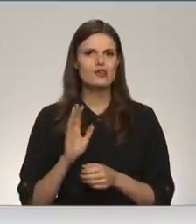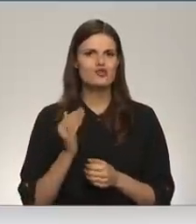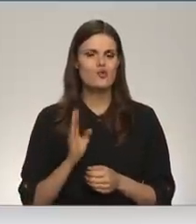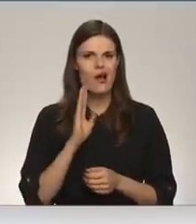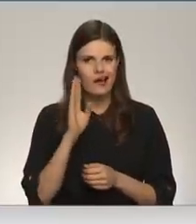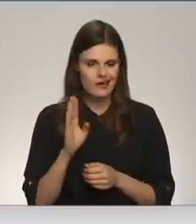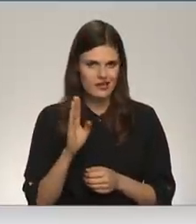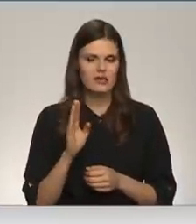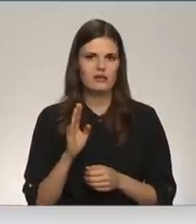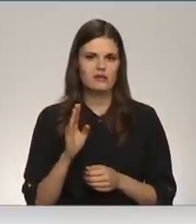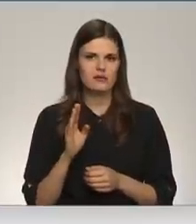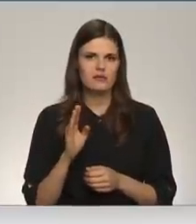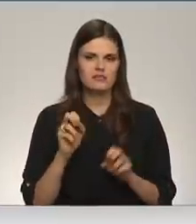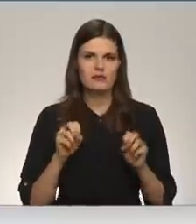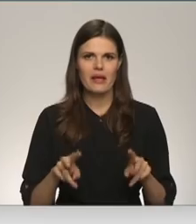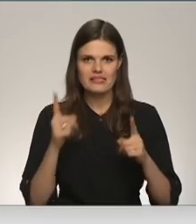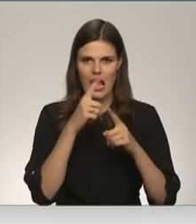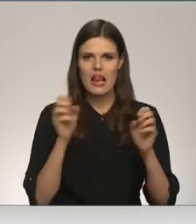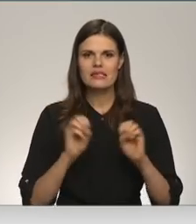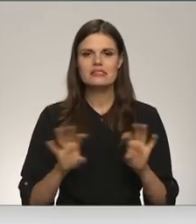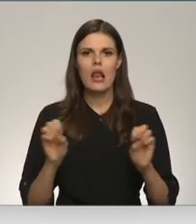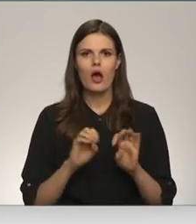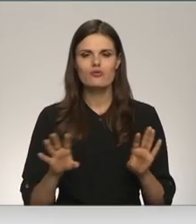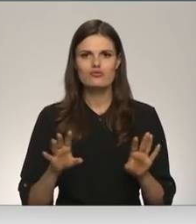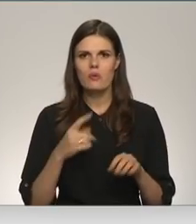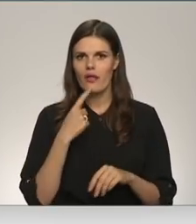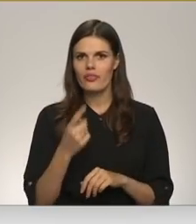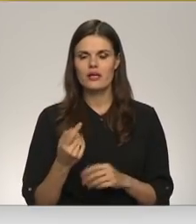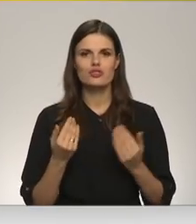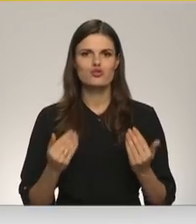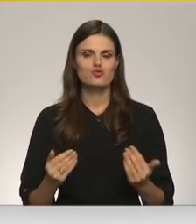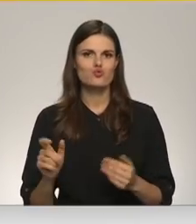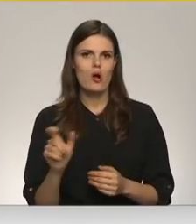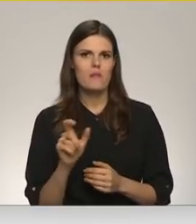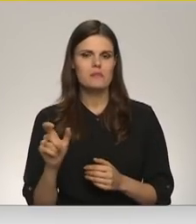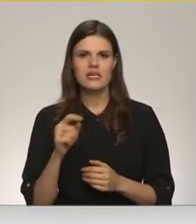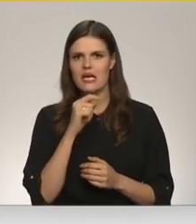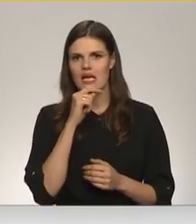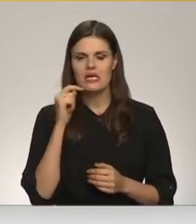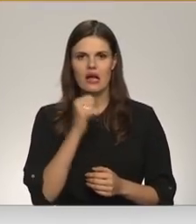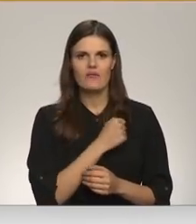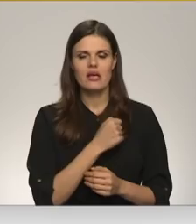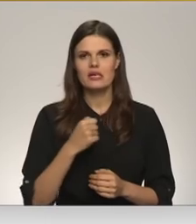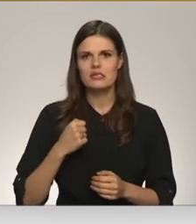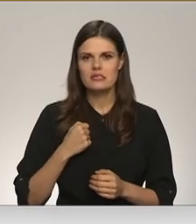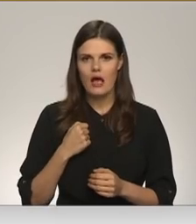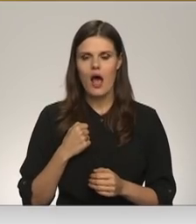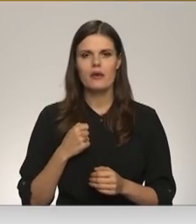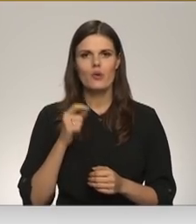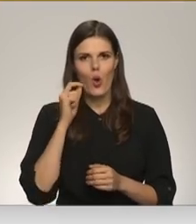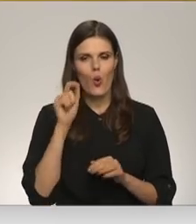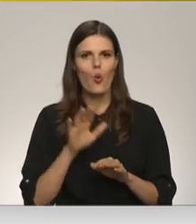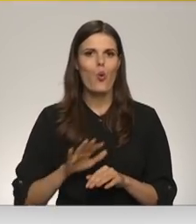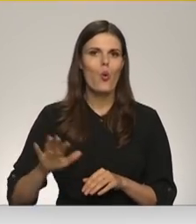Mārs Anģāns, šorīt speciāli izlaidumā minēja to, ka šobrīd Krievijas spēki Ukrainā